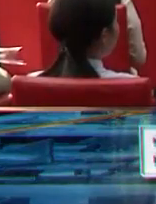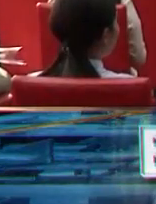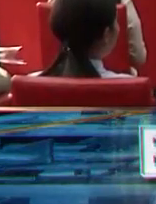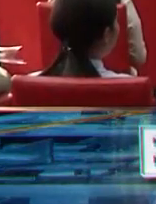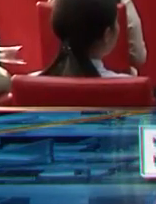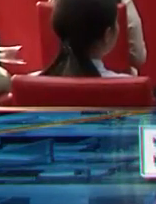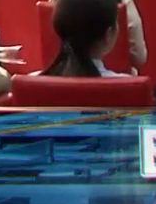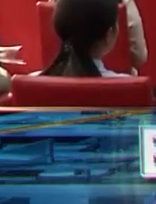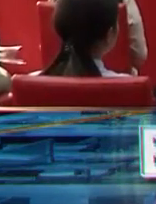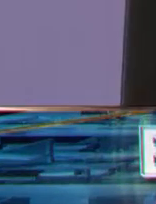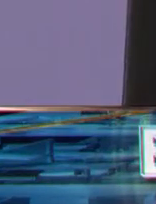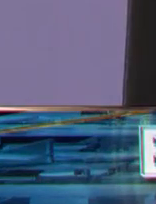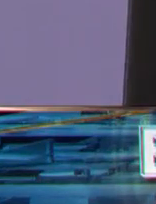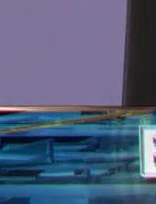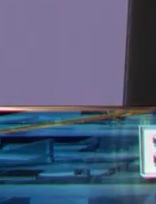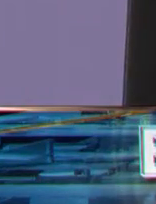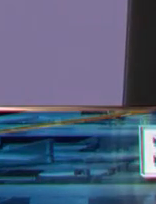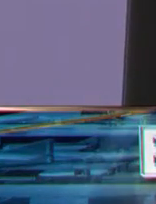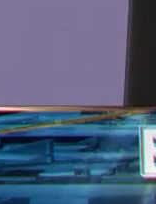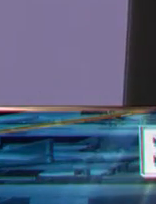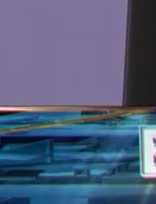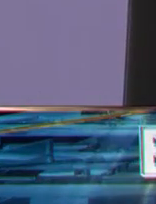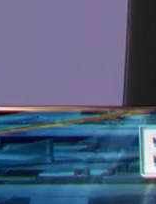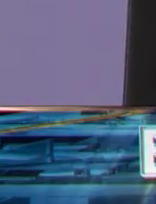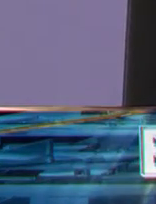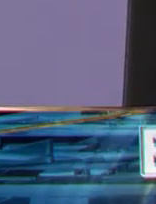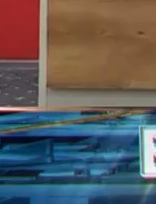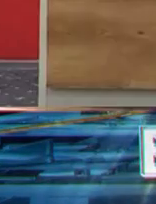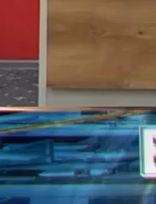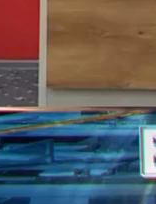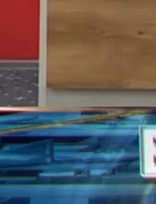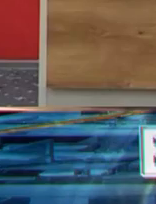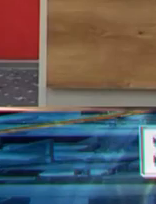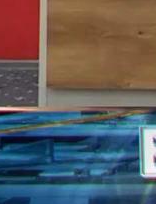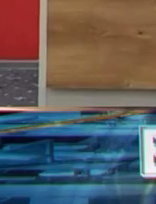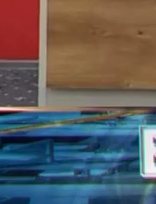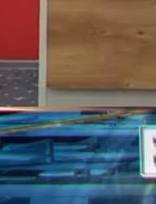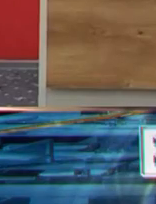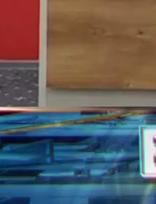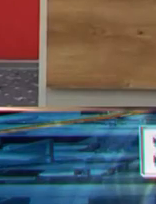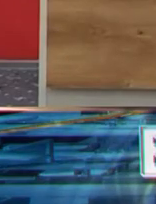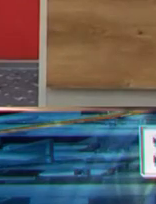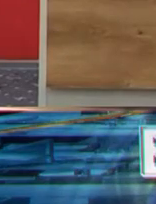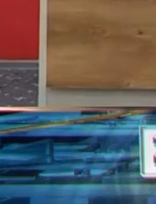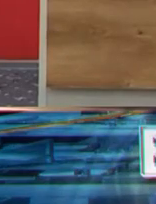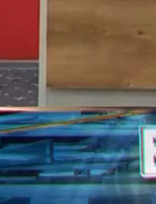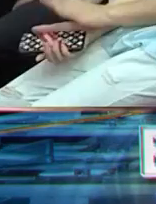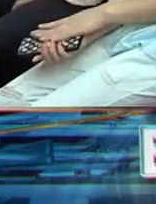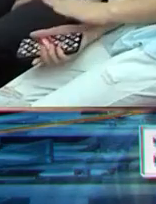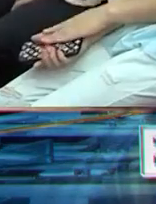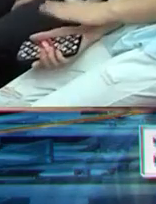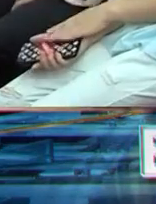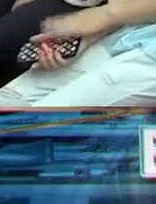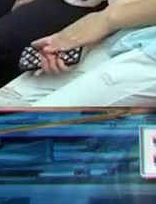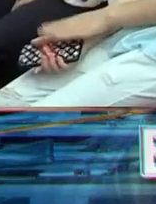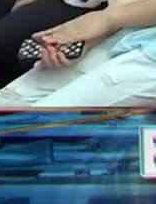Алматы облыстық жетсу телеарнасына жаңа басшы тағайындалды. Облыс әкімі Амандық Баталовтың өкімімен бұл қызметті бірінші орынбасары,